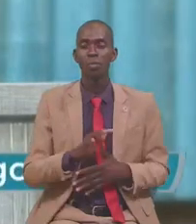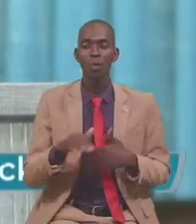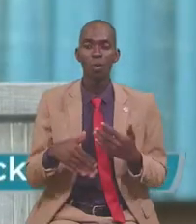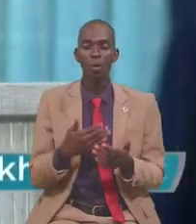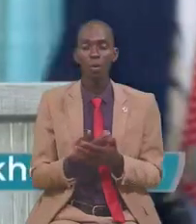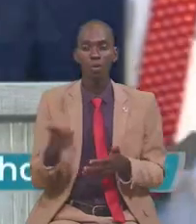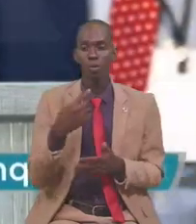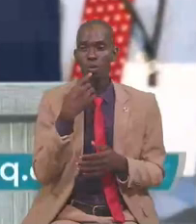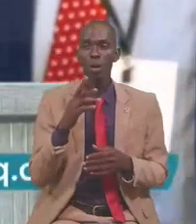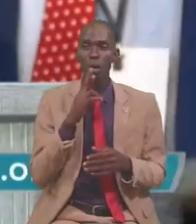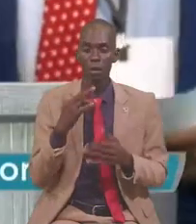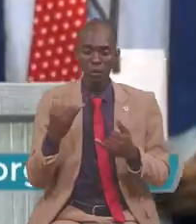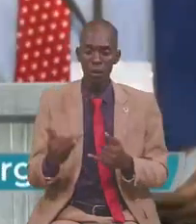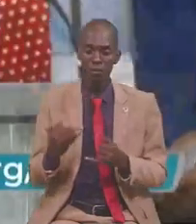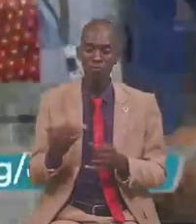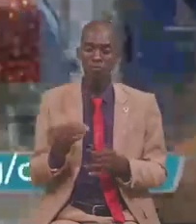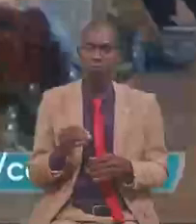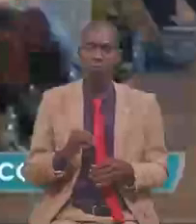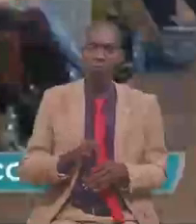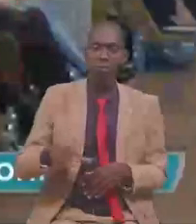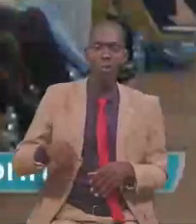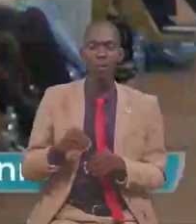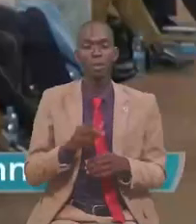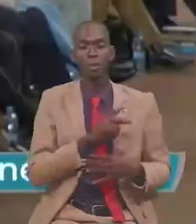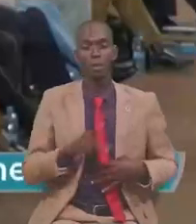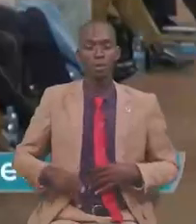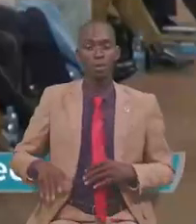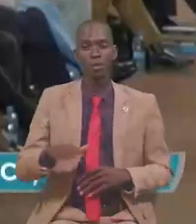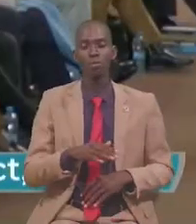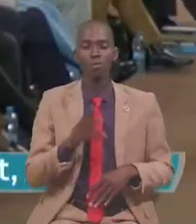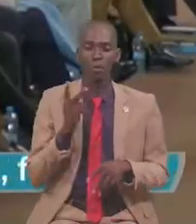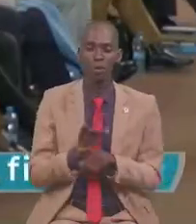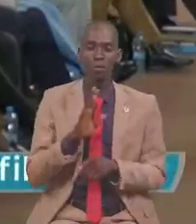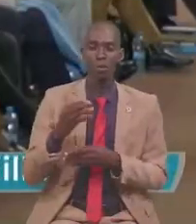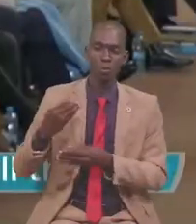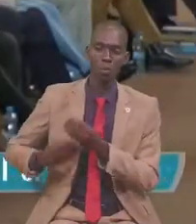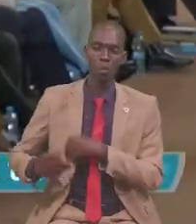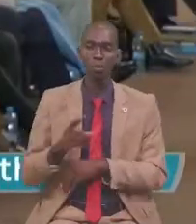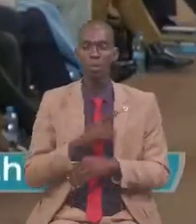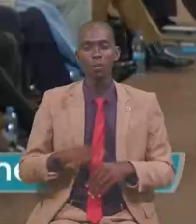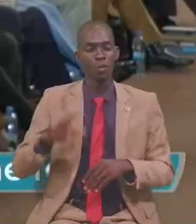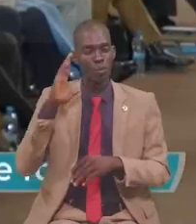Ceux qui sont entrés dans le royaume, gardez votre droite d'aînesse. Le Seigneur vous gardera.